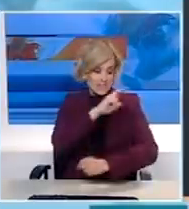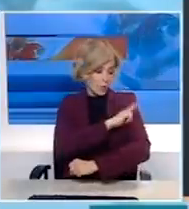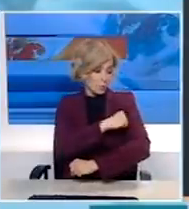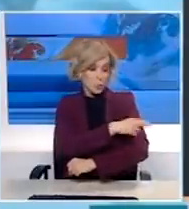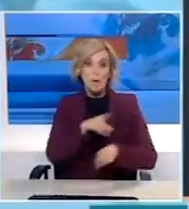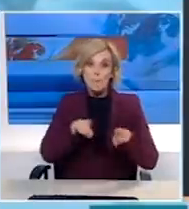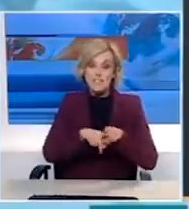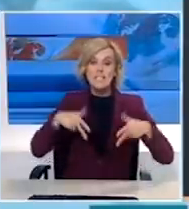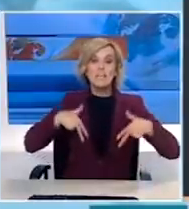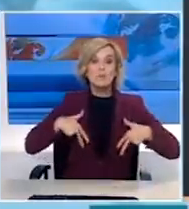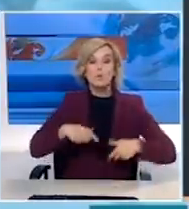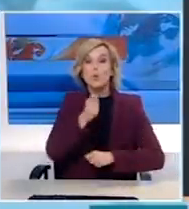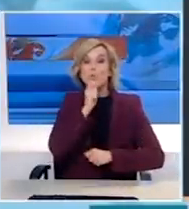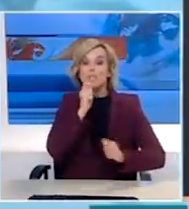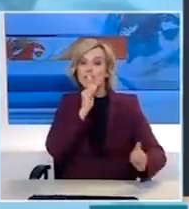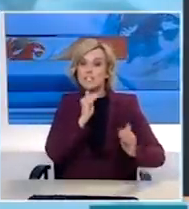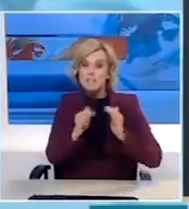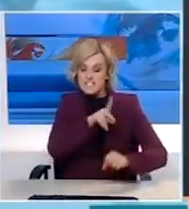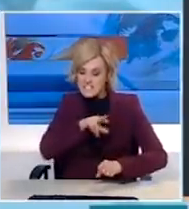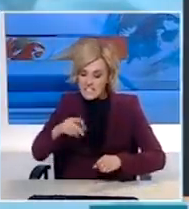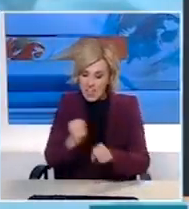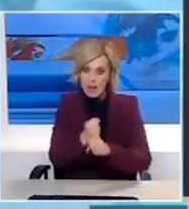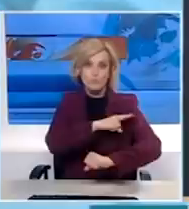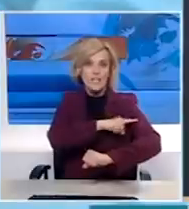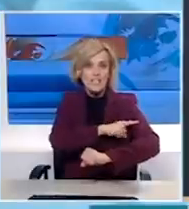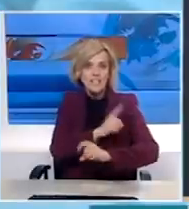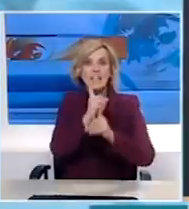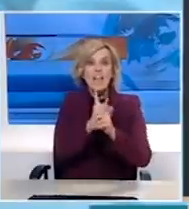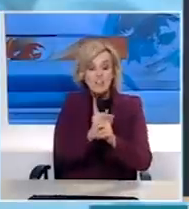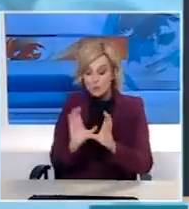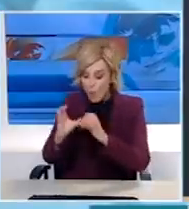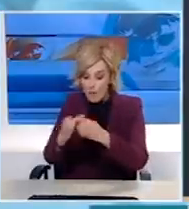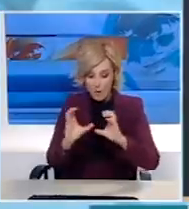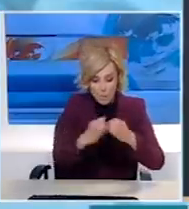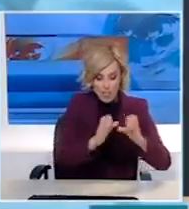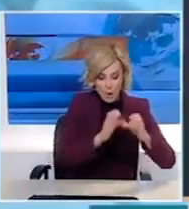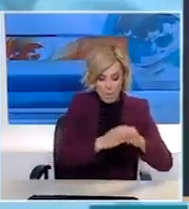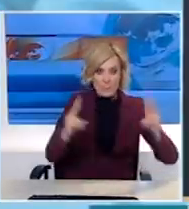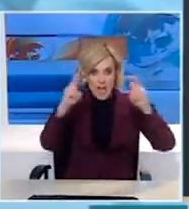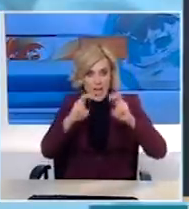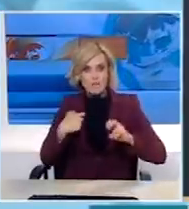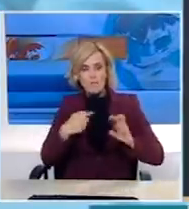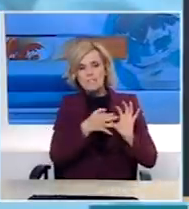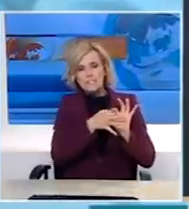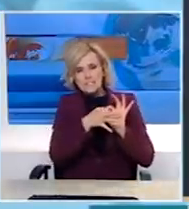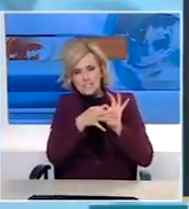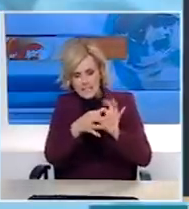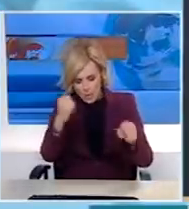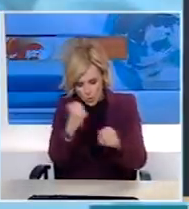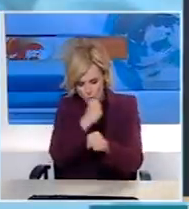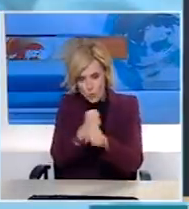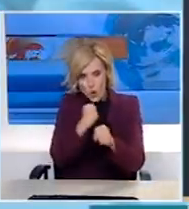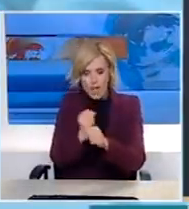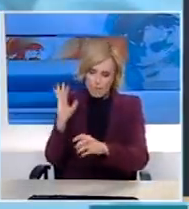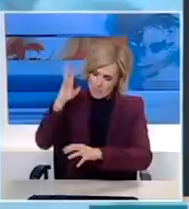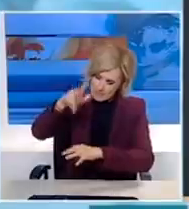συνεργασία με το Υπουργείο Πολιτικής Προστασίας και συναδέλφους ιατρούς σε ειδικές οβάλετες ομάδες του πληθυσμού συνεχίζουν αυτή τη διεργασία, σε αυτές